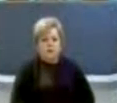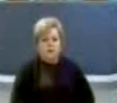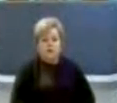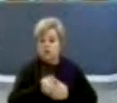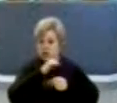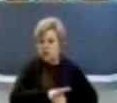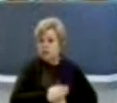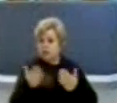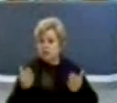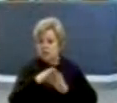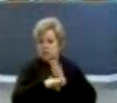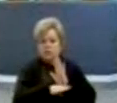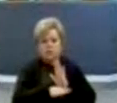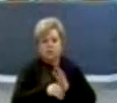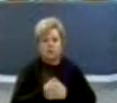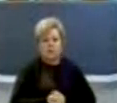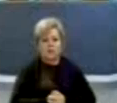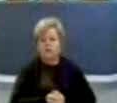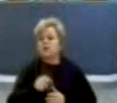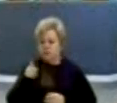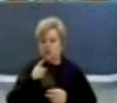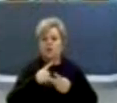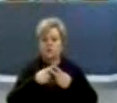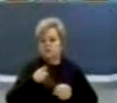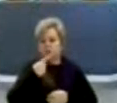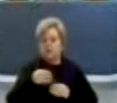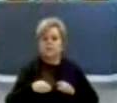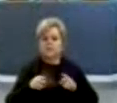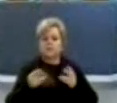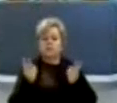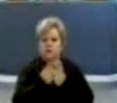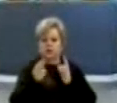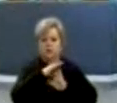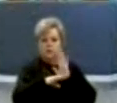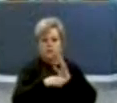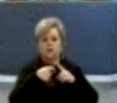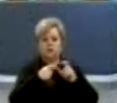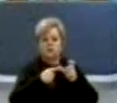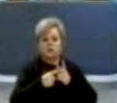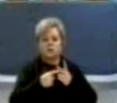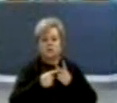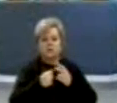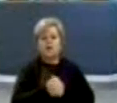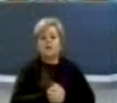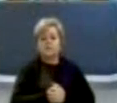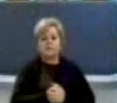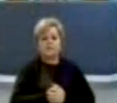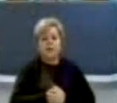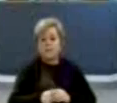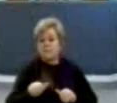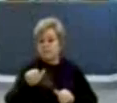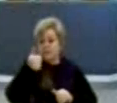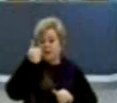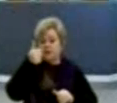është kjo shkelje e ligjit. Zoti Hoxha, se ju thatë që është në mbështetje të Kushtetutës. Dhe nuk është kjo shkelje e riparimit bazë universal